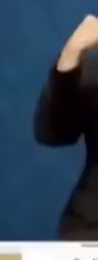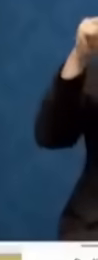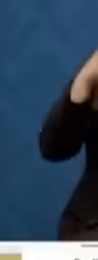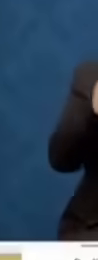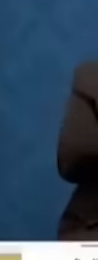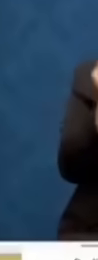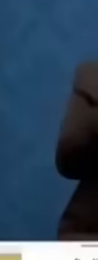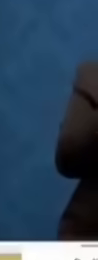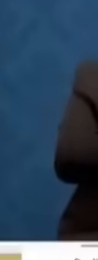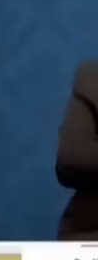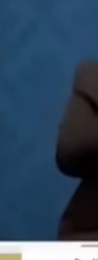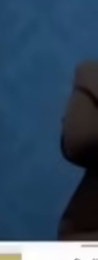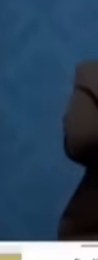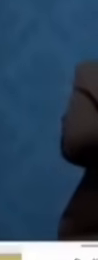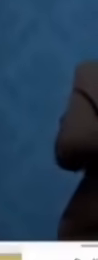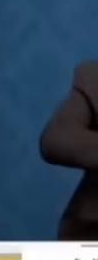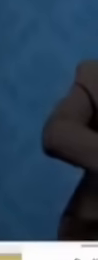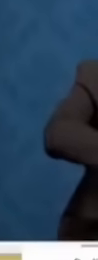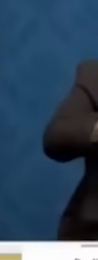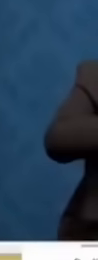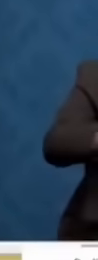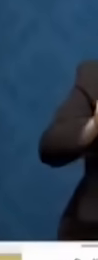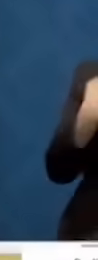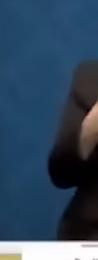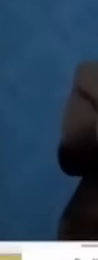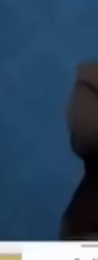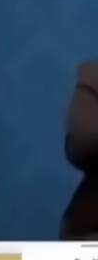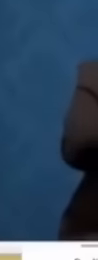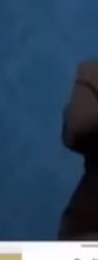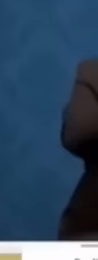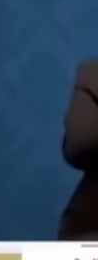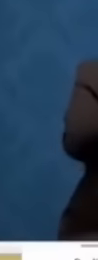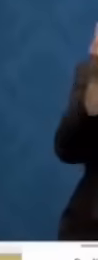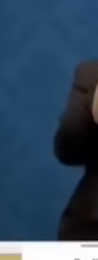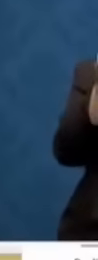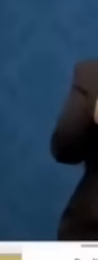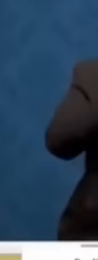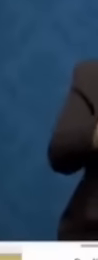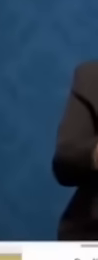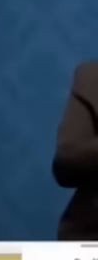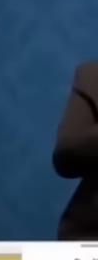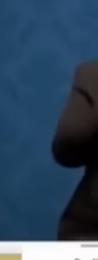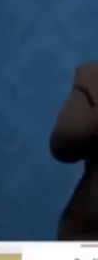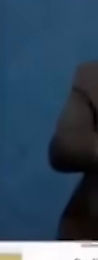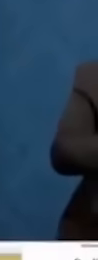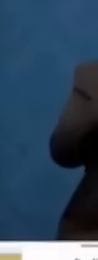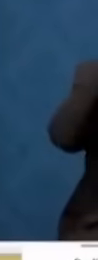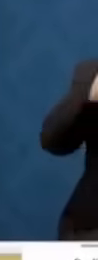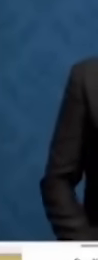ขนาดทำลายหลักการทุกหลักการที่มีในรัฐธรรมนูญลงเสียเผาบ้านเพื่อ